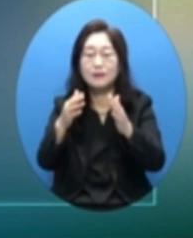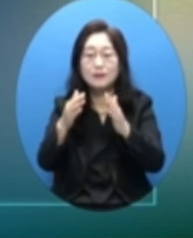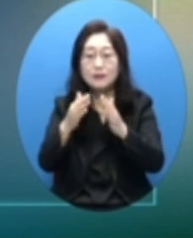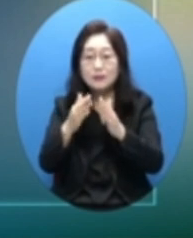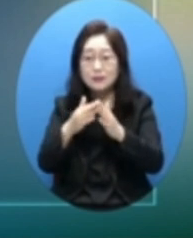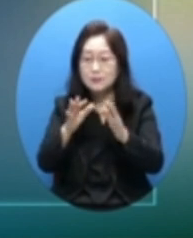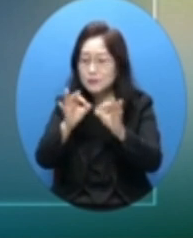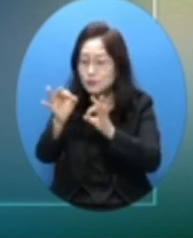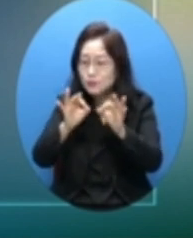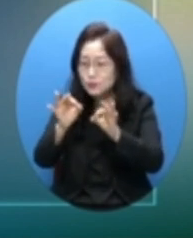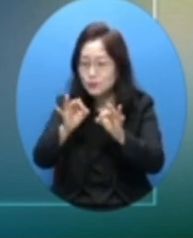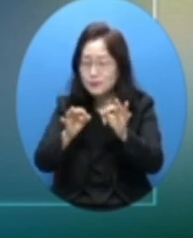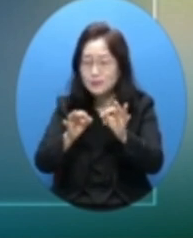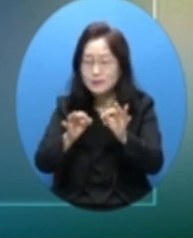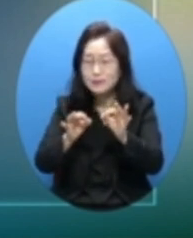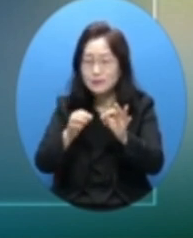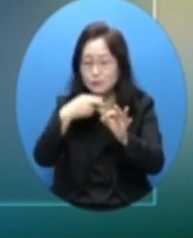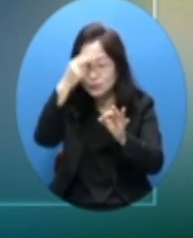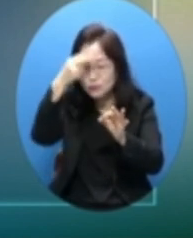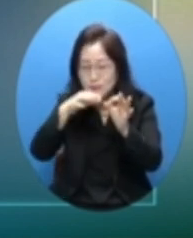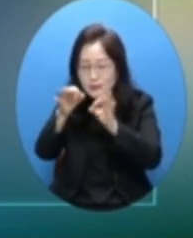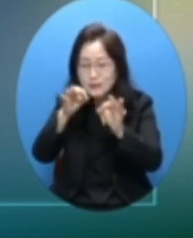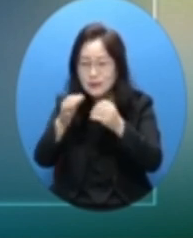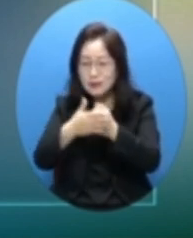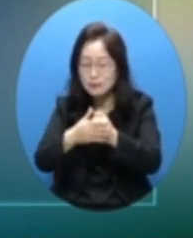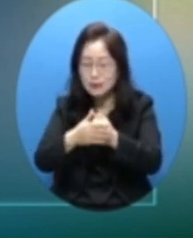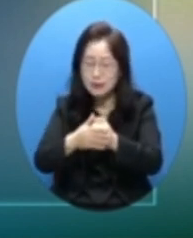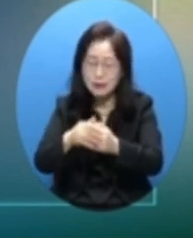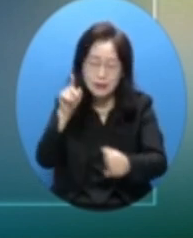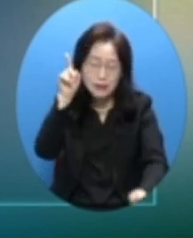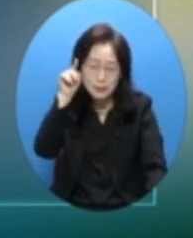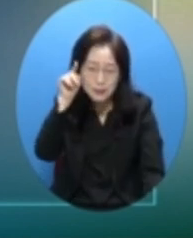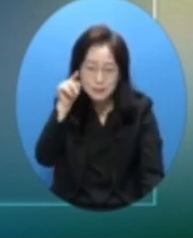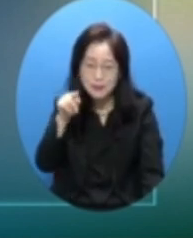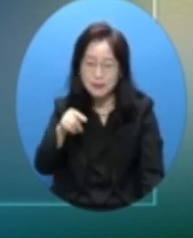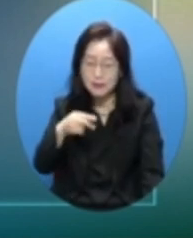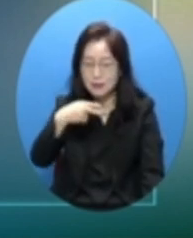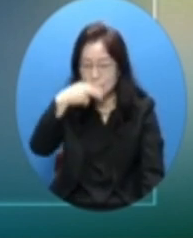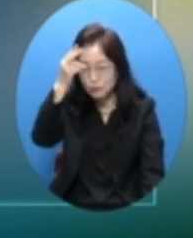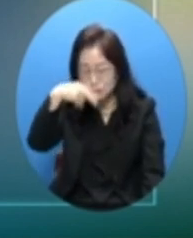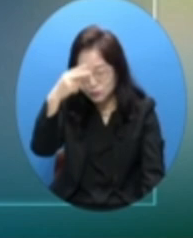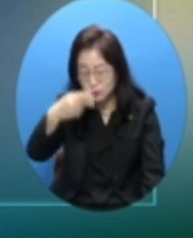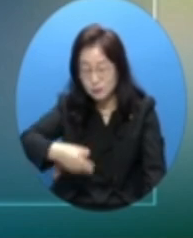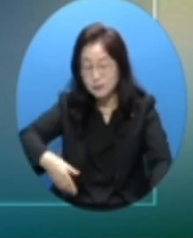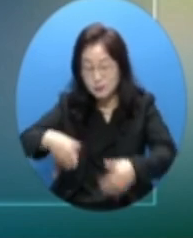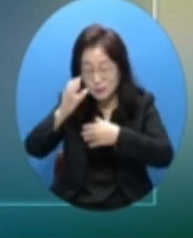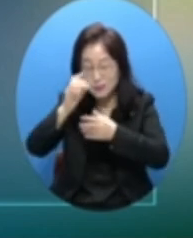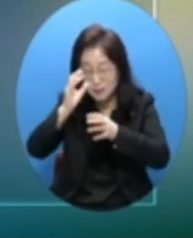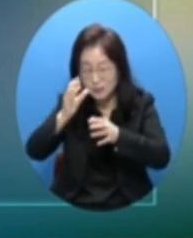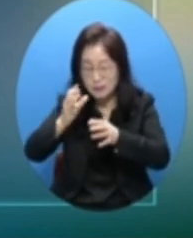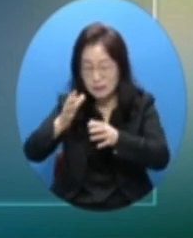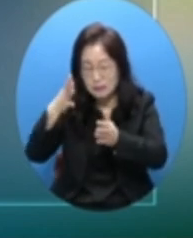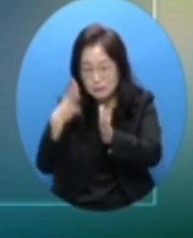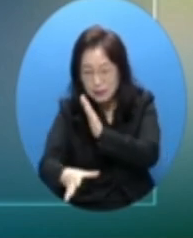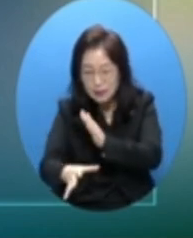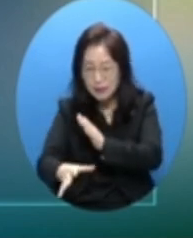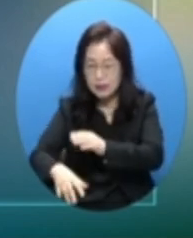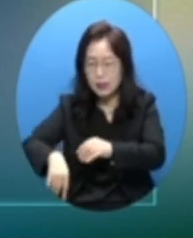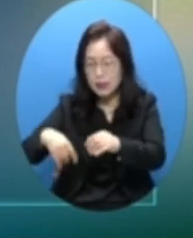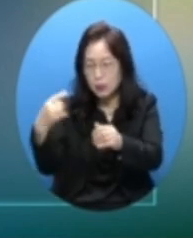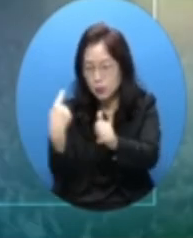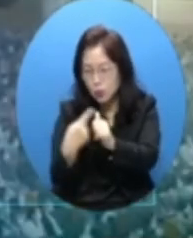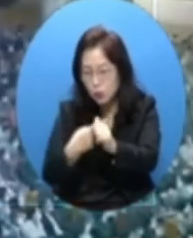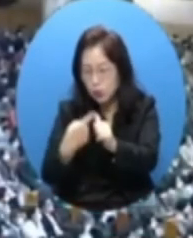집이 술집이다 보니까 매일같이 술주정 하는 사람들 거친 소리 욕설이 난만한 그런 향해서 자라났습니다